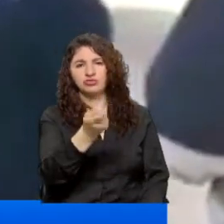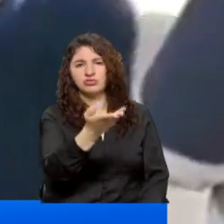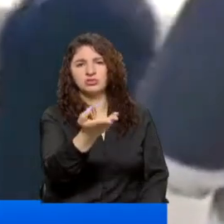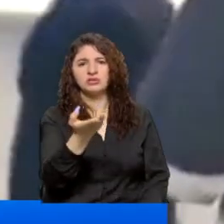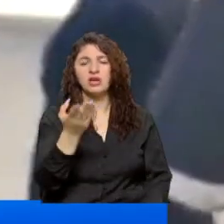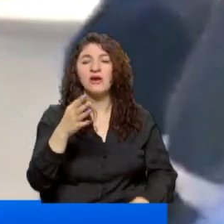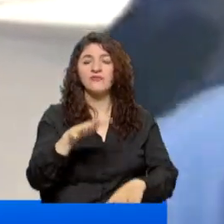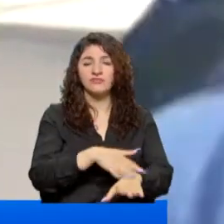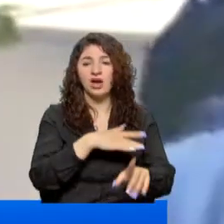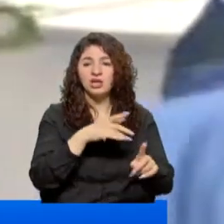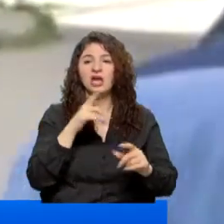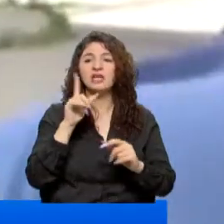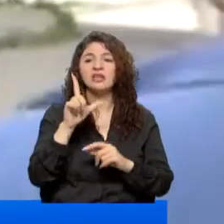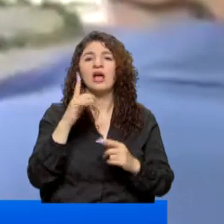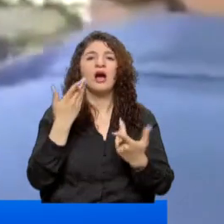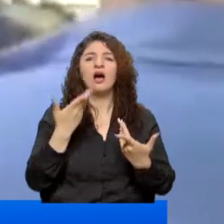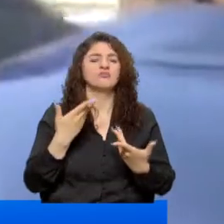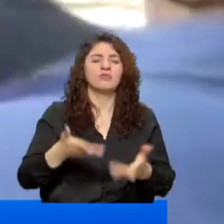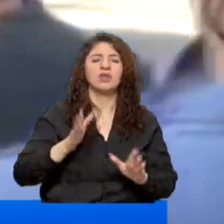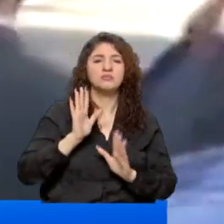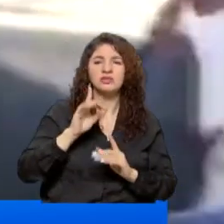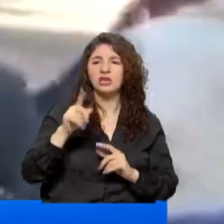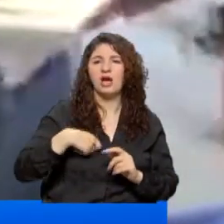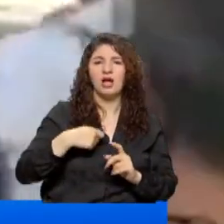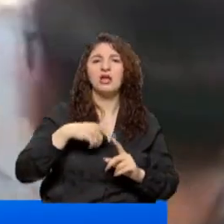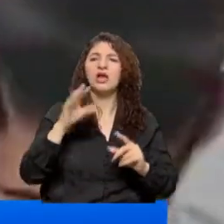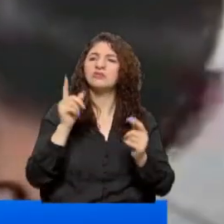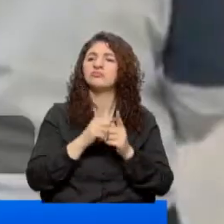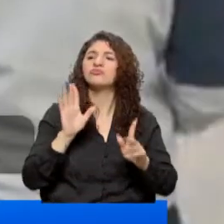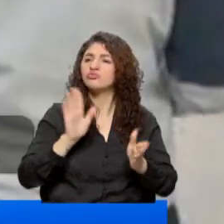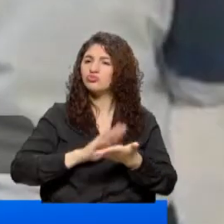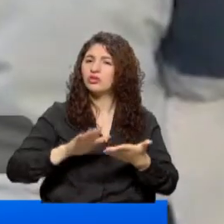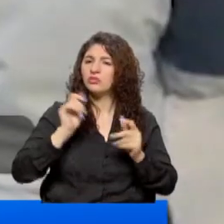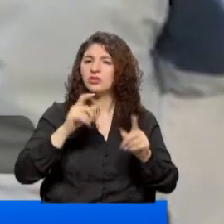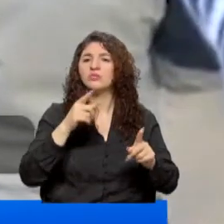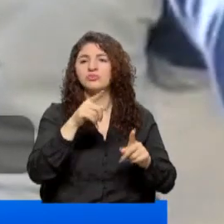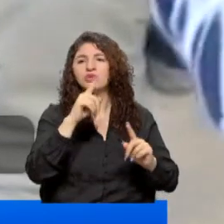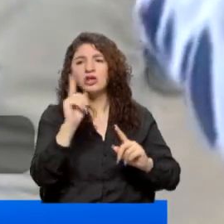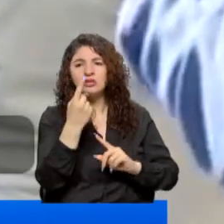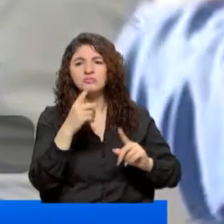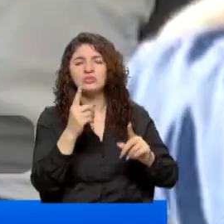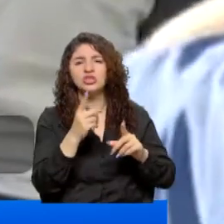Ali Canbolat gereken olmadı en kısa zamanda düzeltecek misiniz dedi